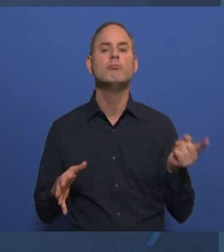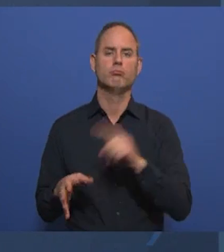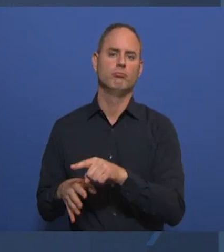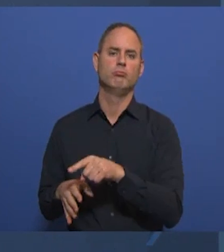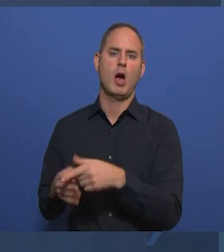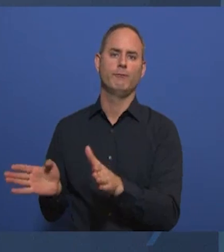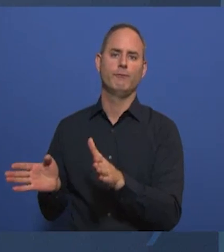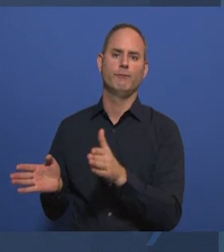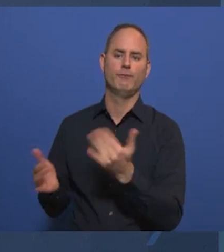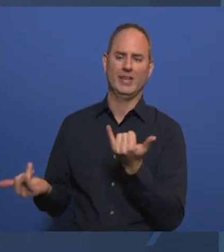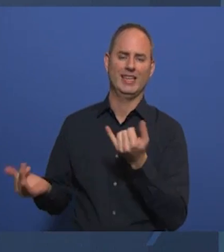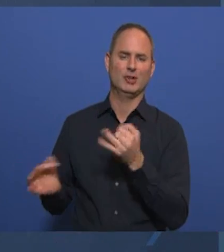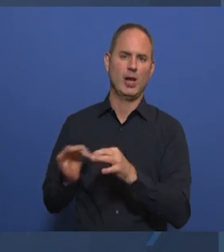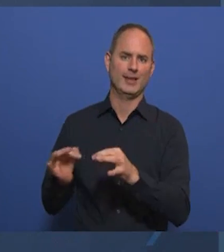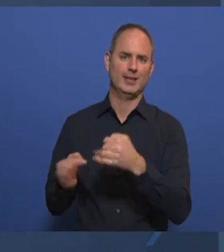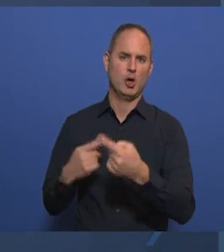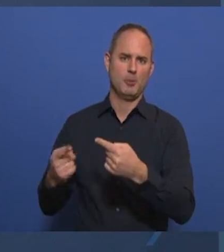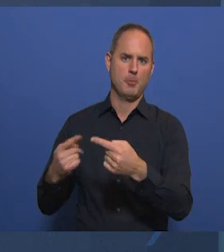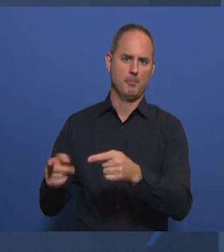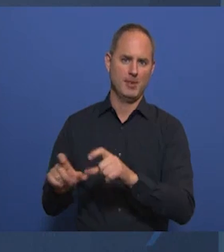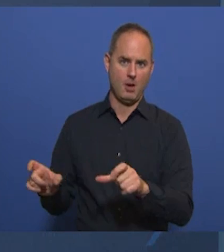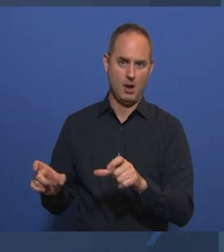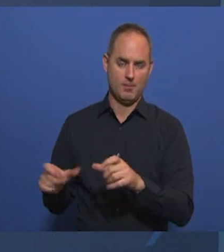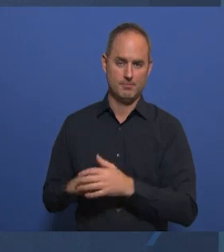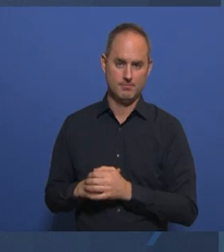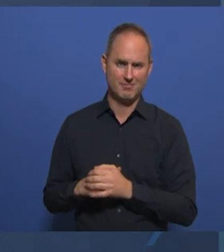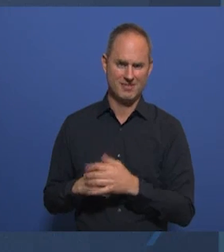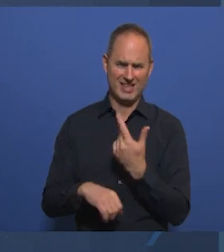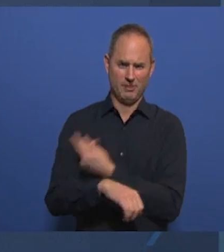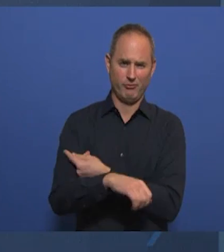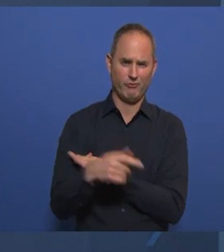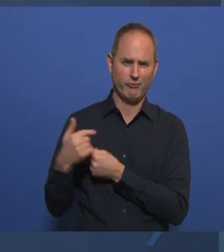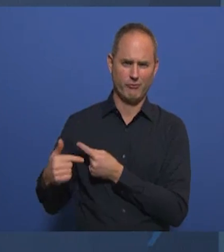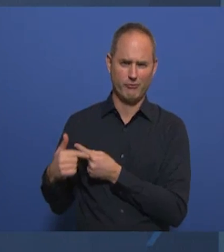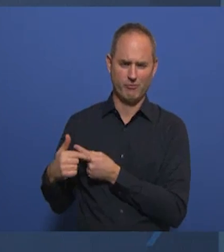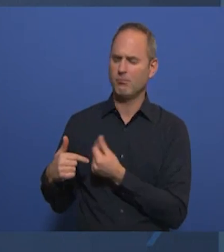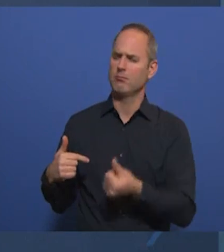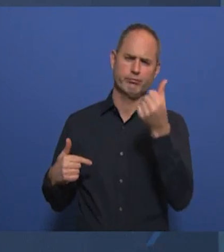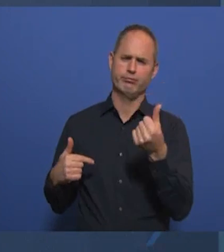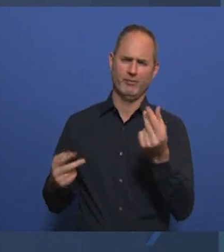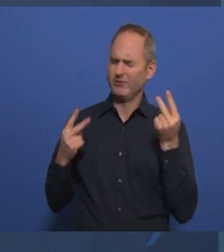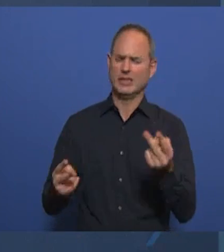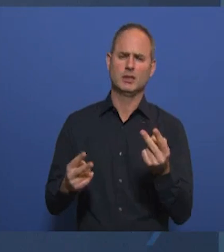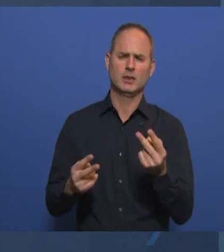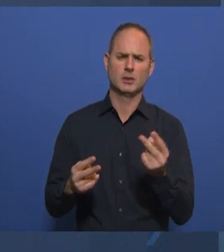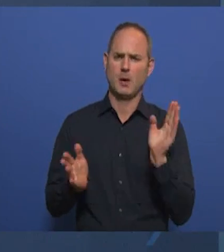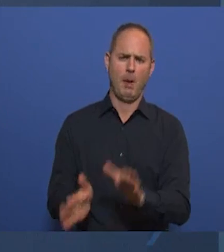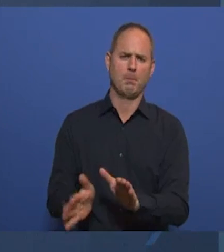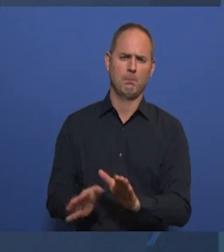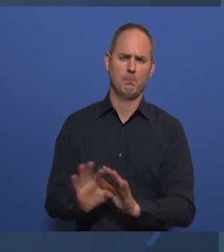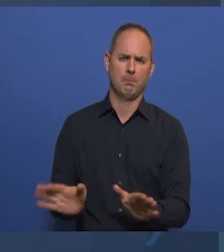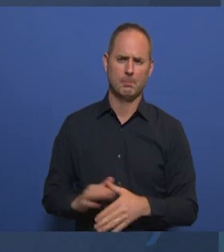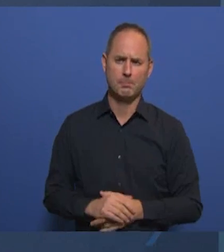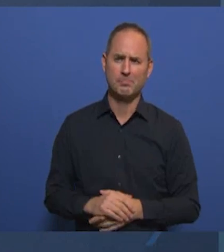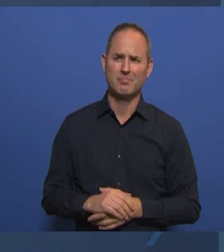kann. Impfungen bleiben der beste Weg, um unser Gesundheitssystem zu schützen. Das Impfen ist der Weg raus aus der Pandemie.